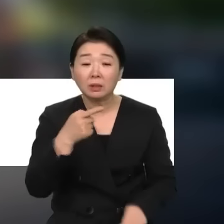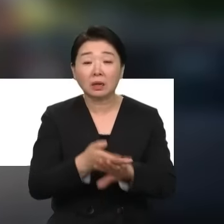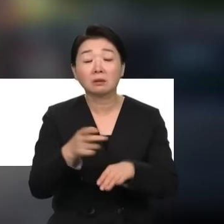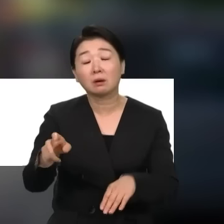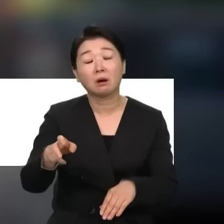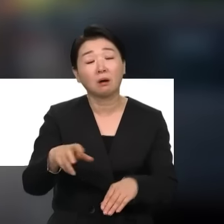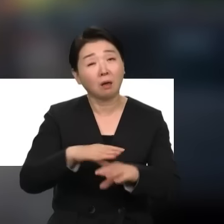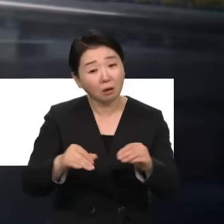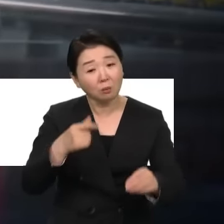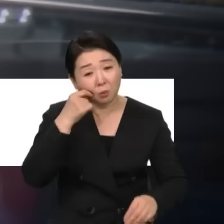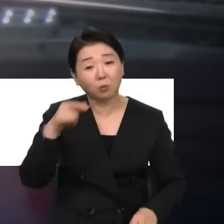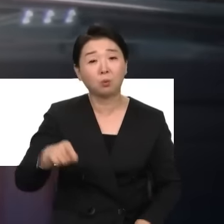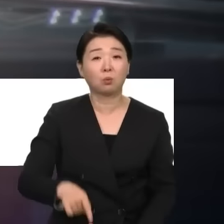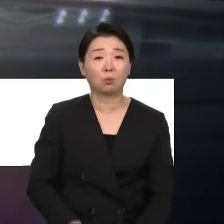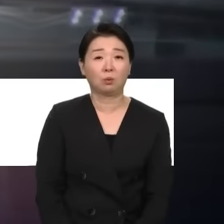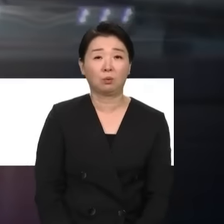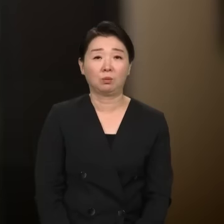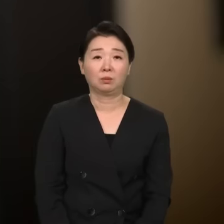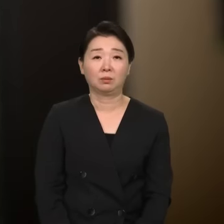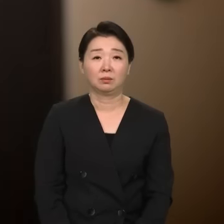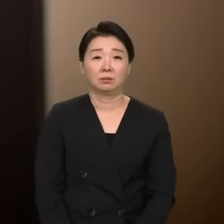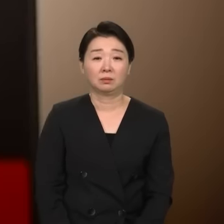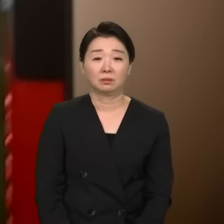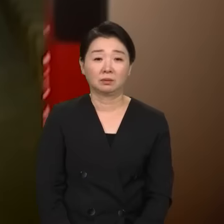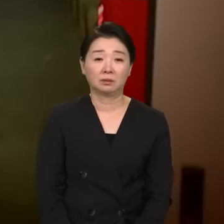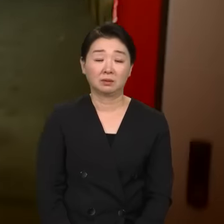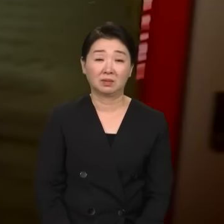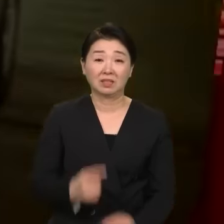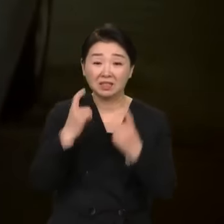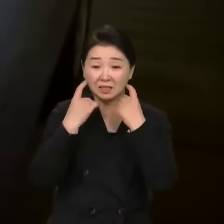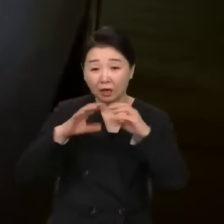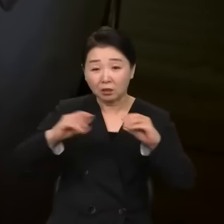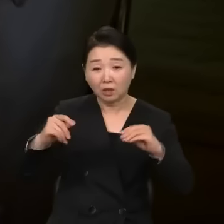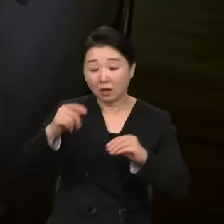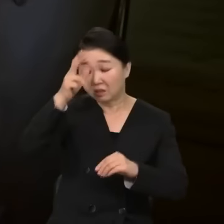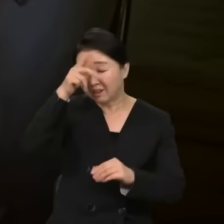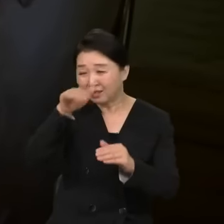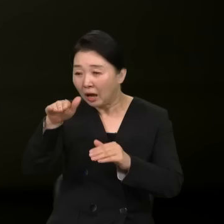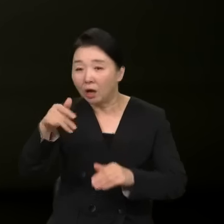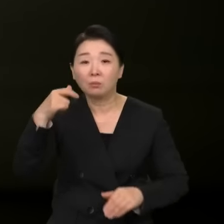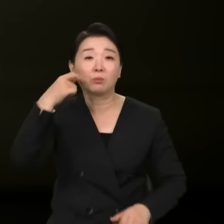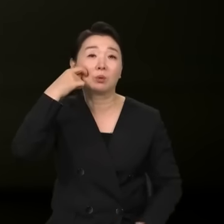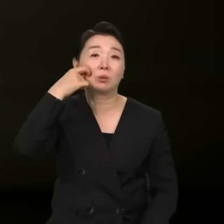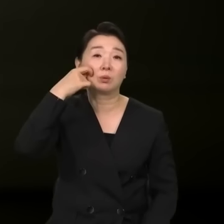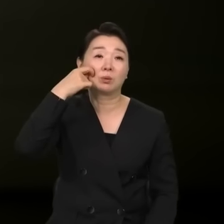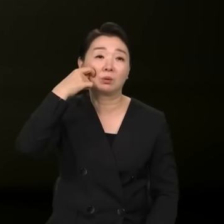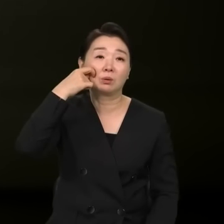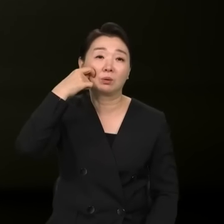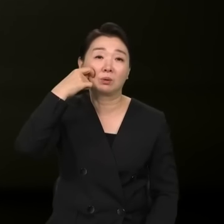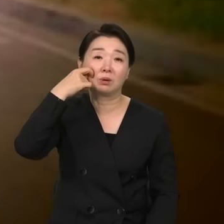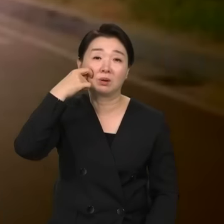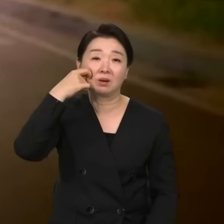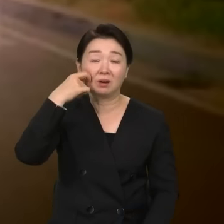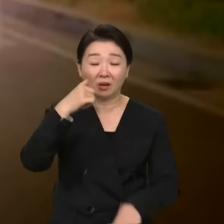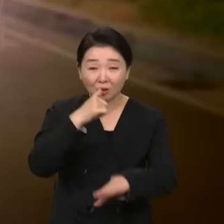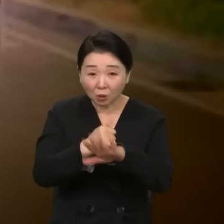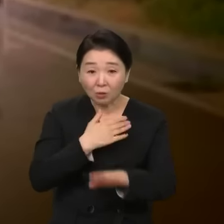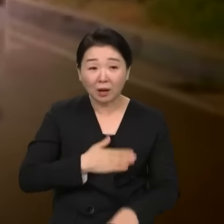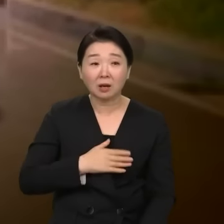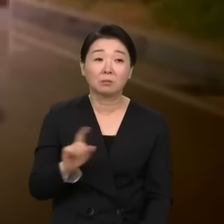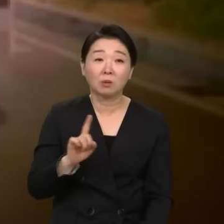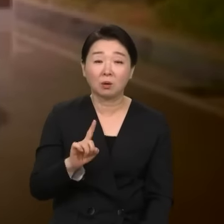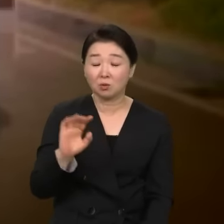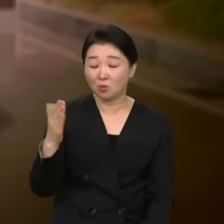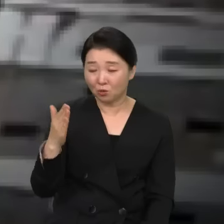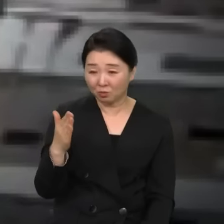가듯이 해결 못한다잖아요. 사유지라 경찰도 손대지 못했습니다. 이런 사실이 알려지자